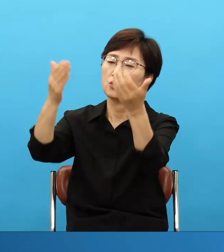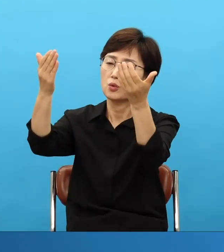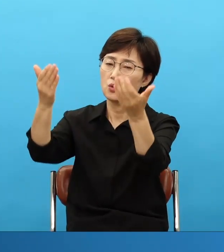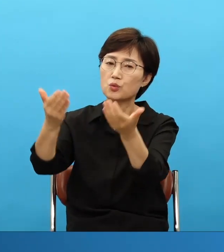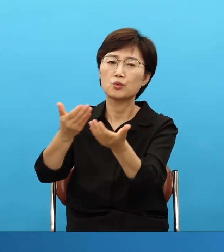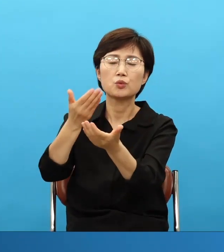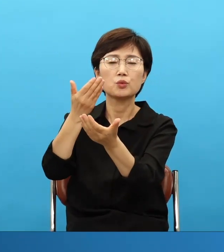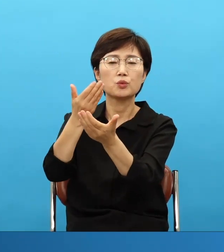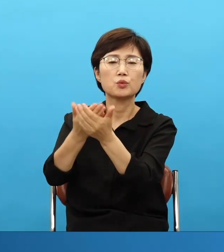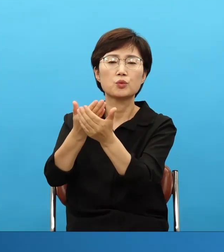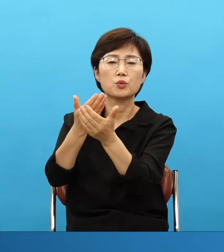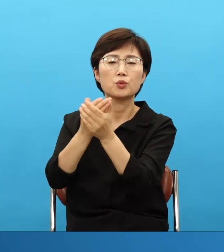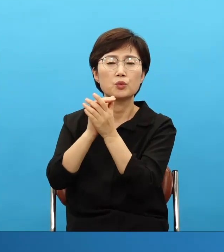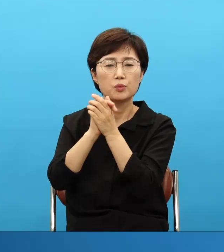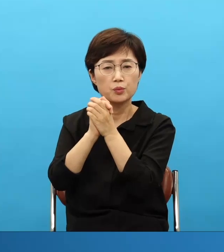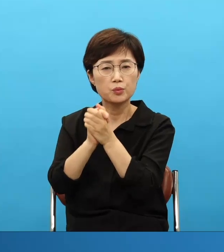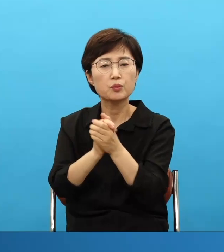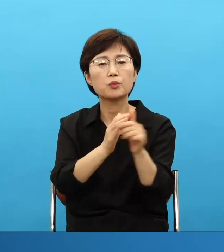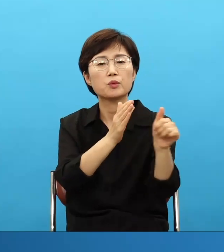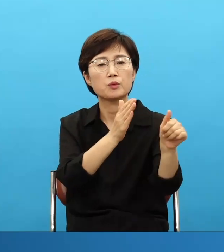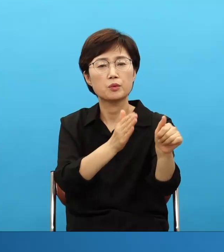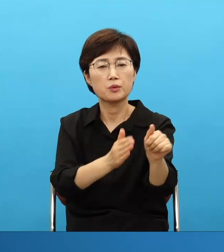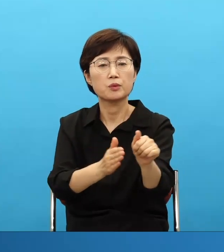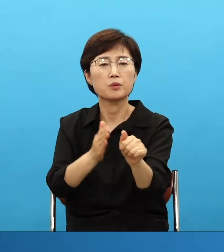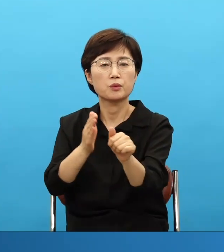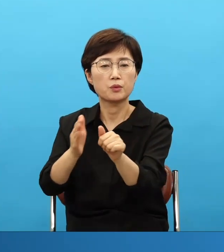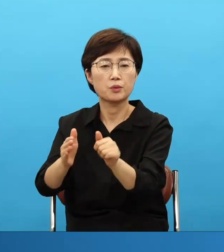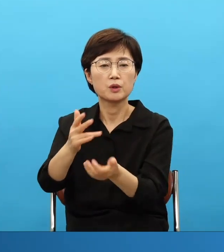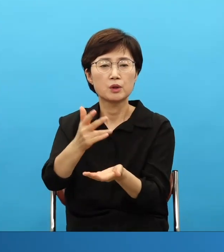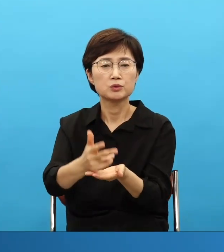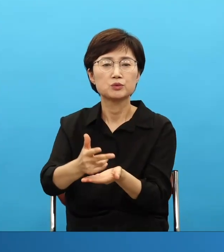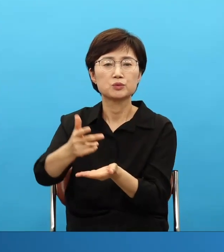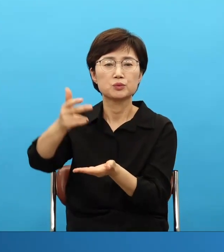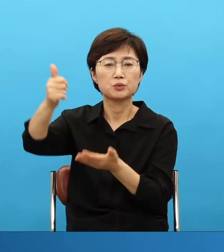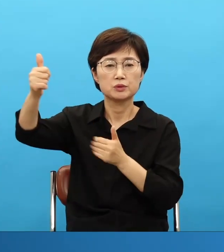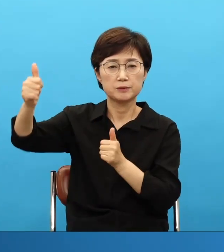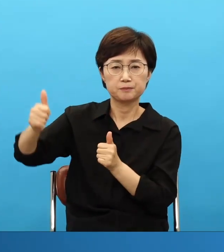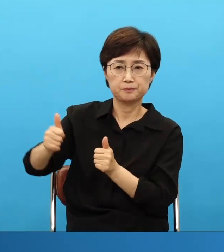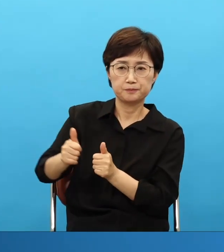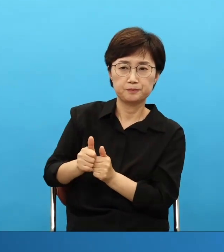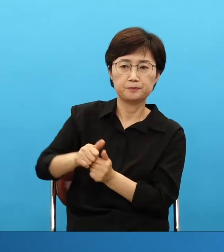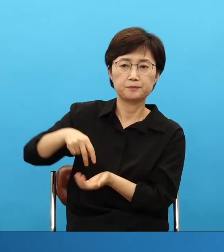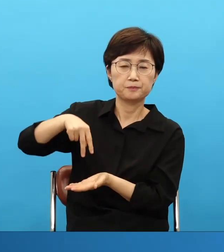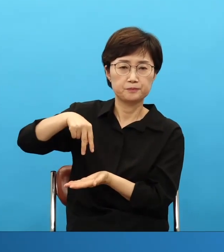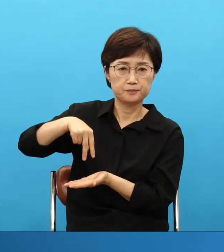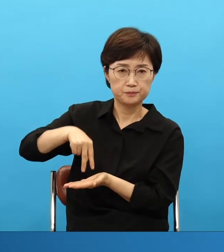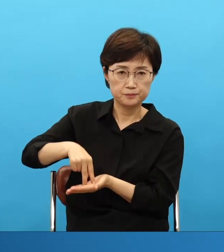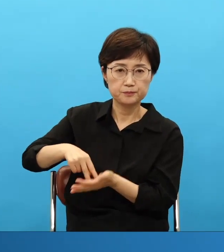그 로를 흘라 주님